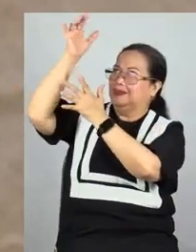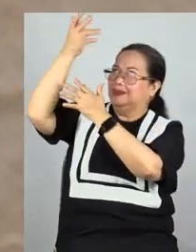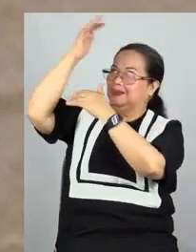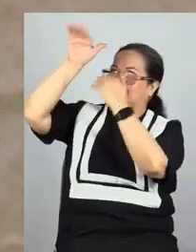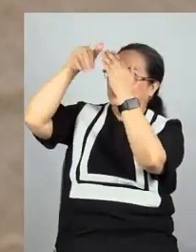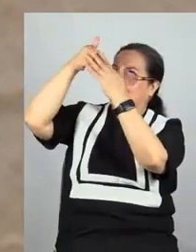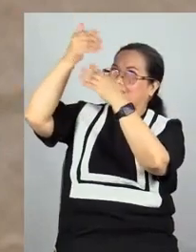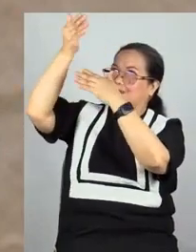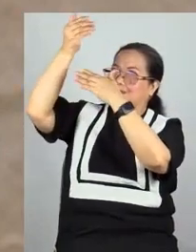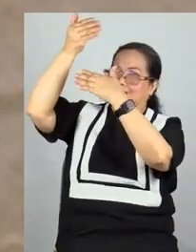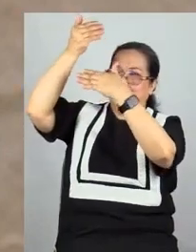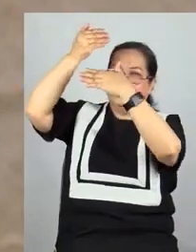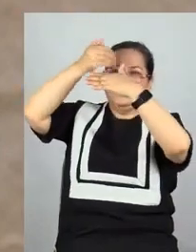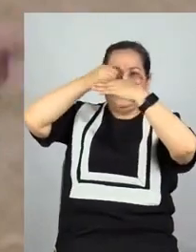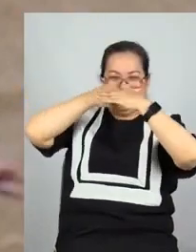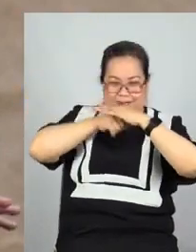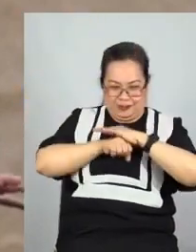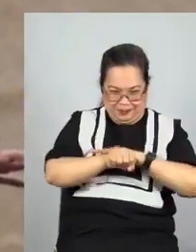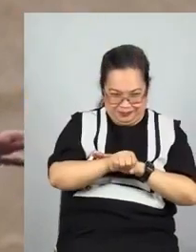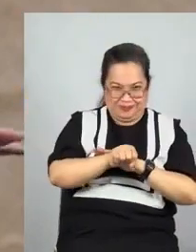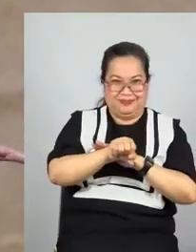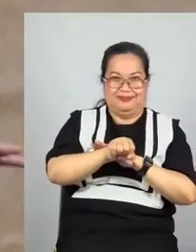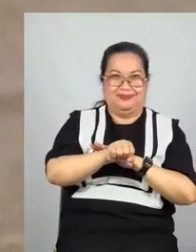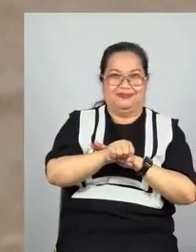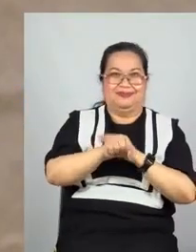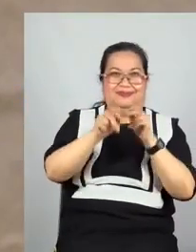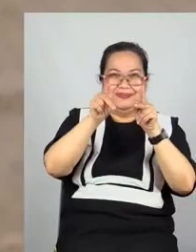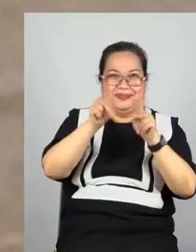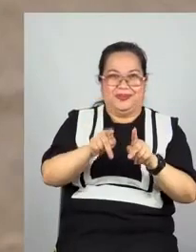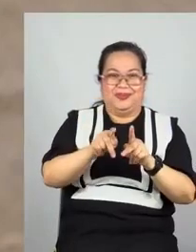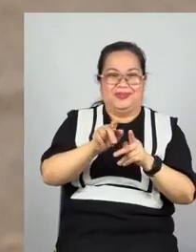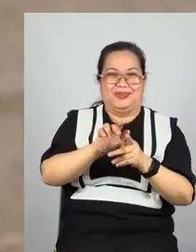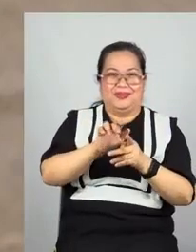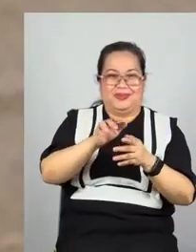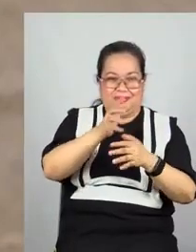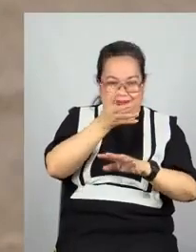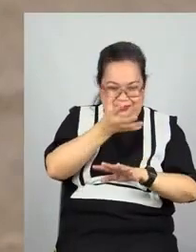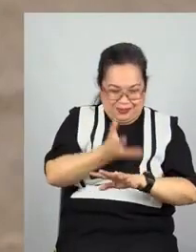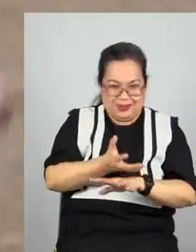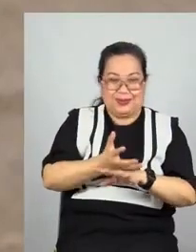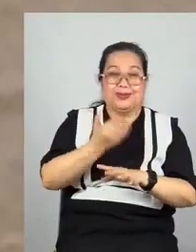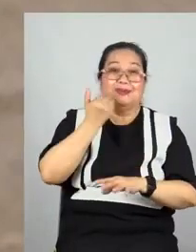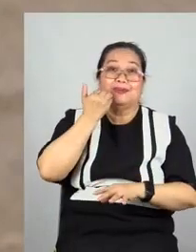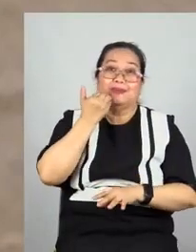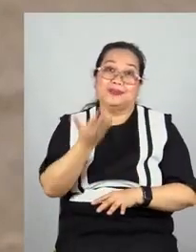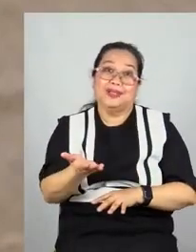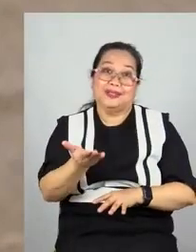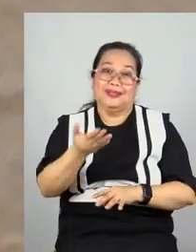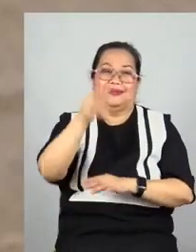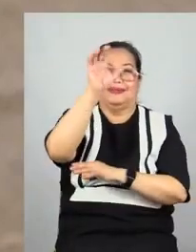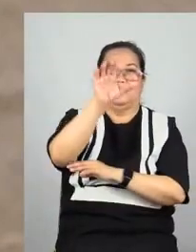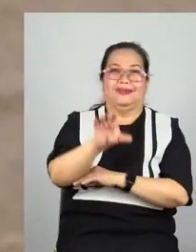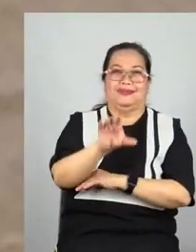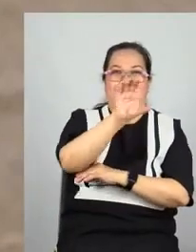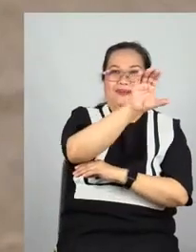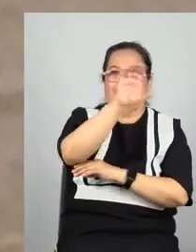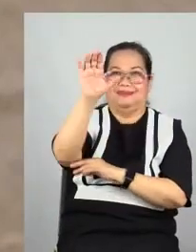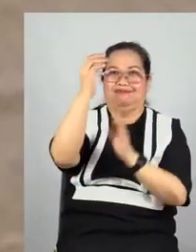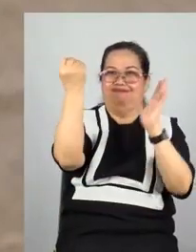ang Kanyang tinitirhan, ay bumaba upang mamatay sa krus, upang mabuhay ng isang tamang